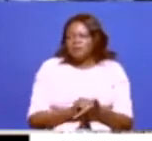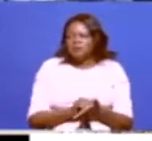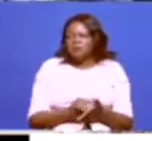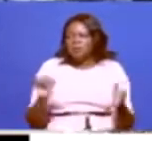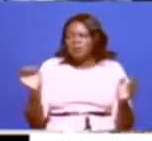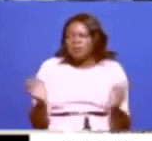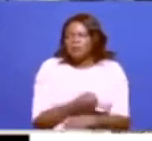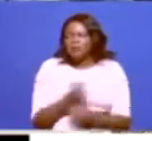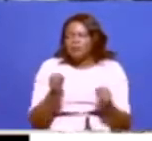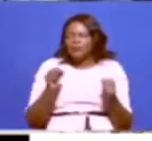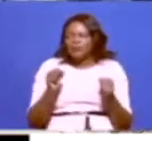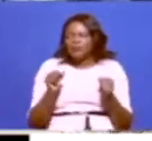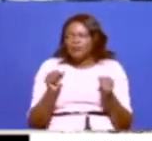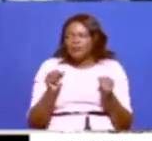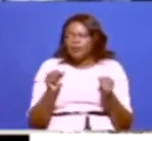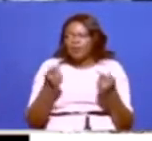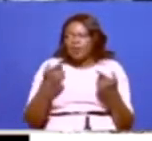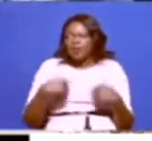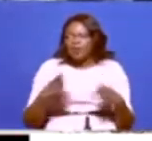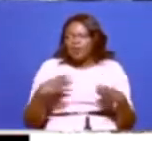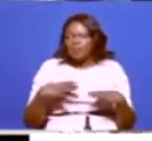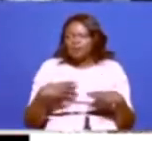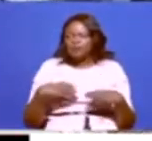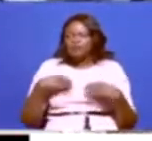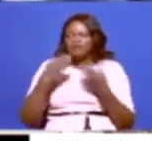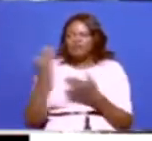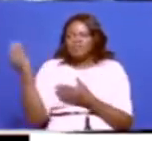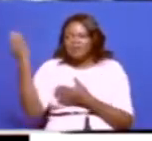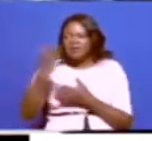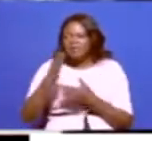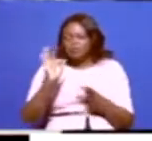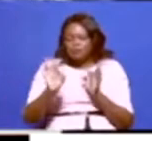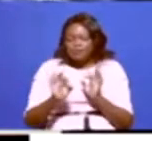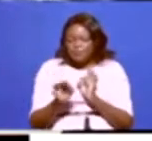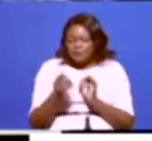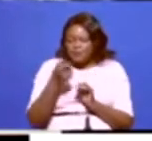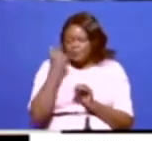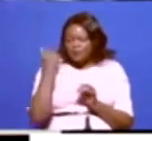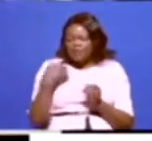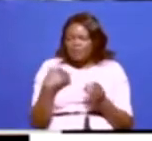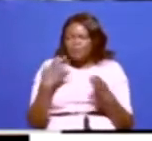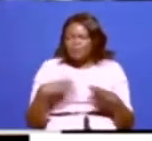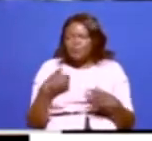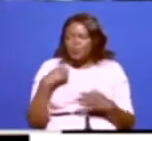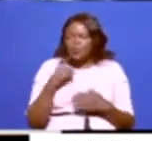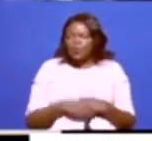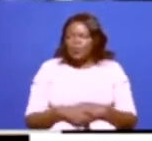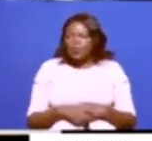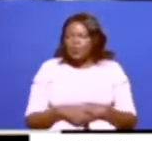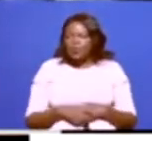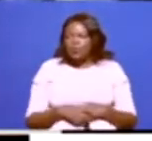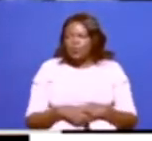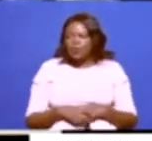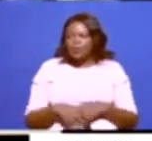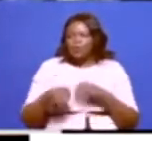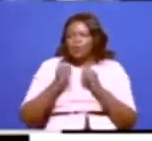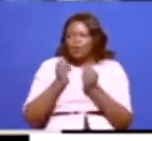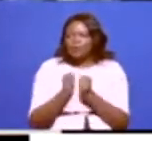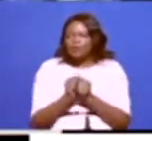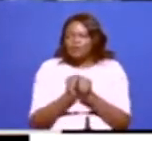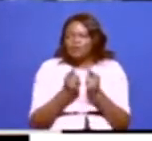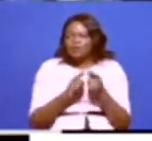hatutakubali mtu apewe direct nomination kwa sababu kuna wengine ambao ninashindana na hao.